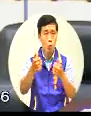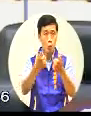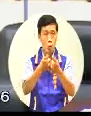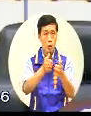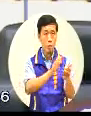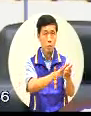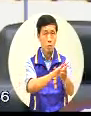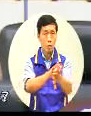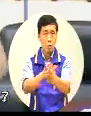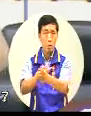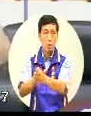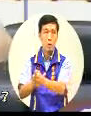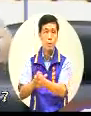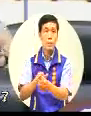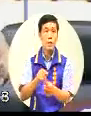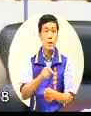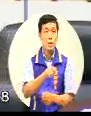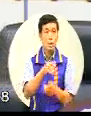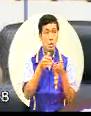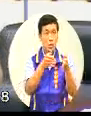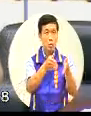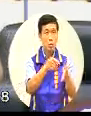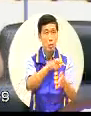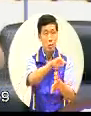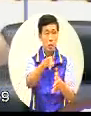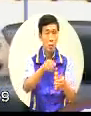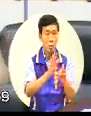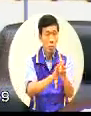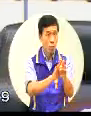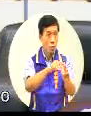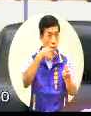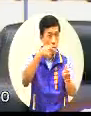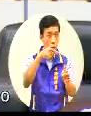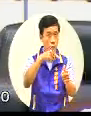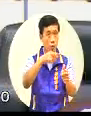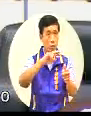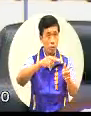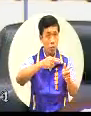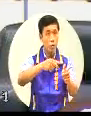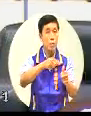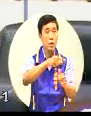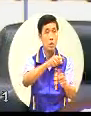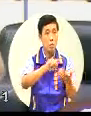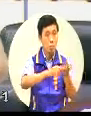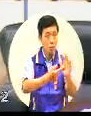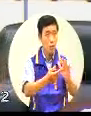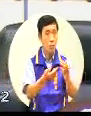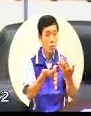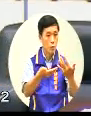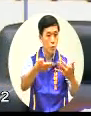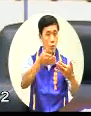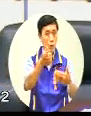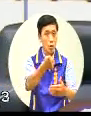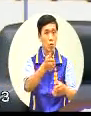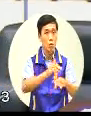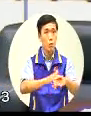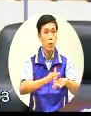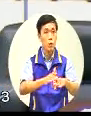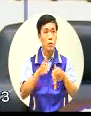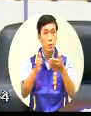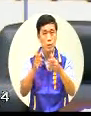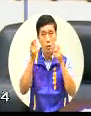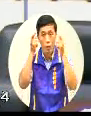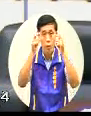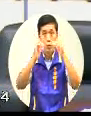吼那边我去帮专家那边我辅导吼，吼做会使愈来愈好，吼这个对我们我们高雄